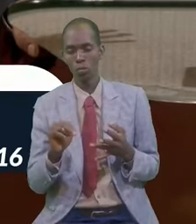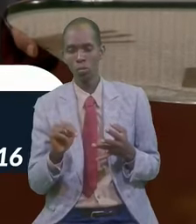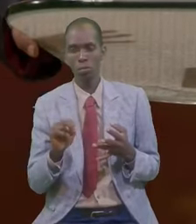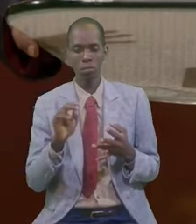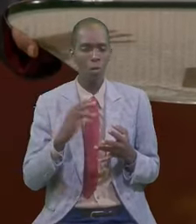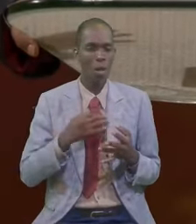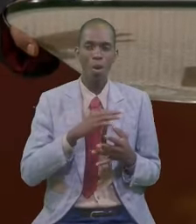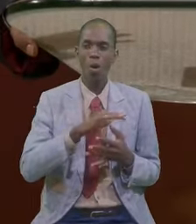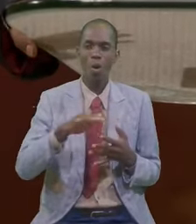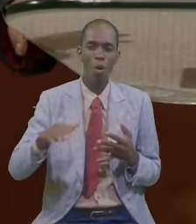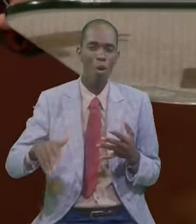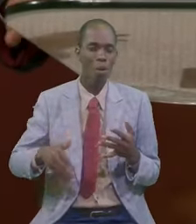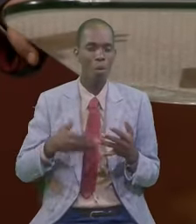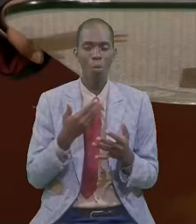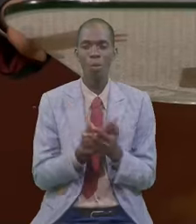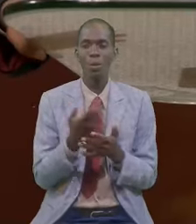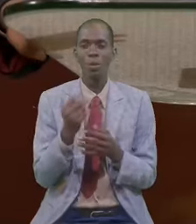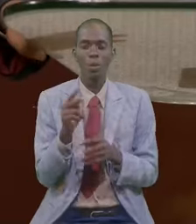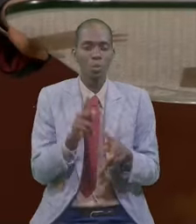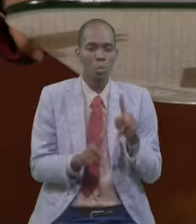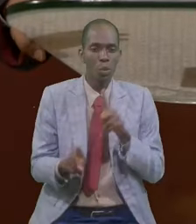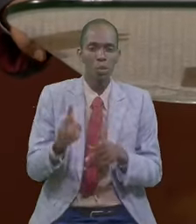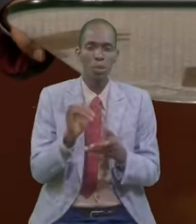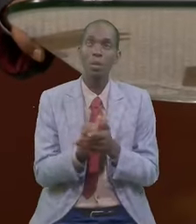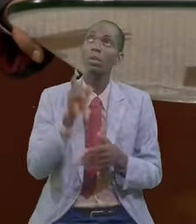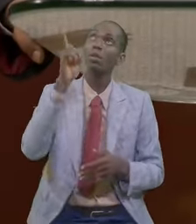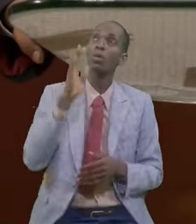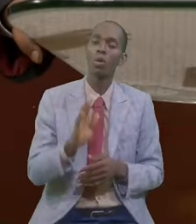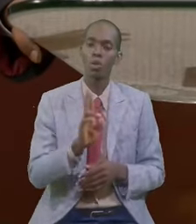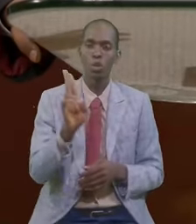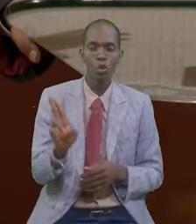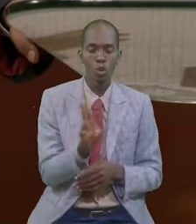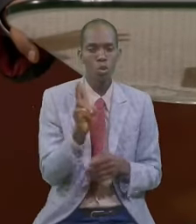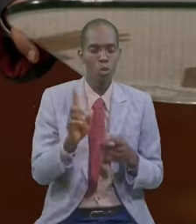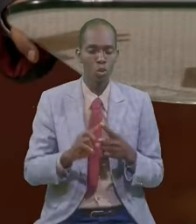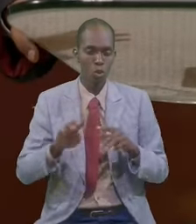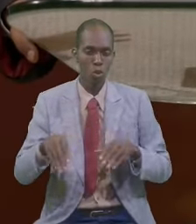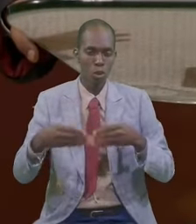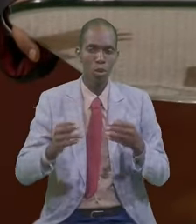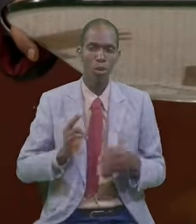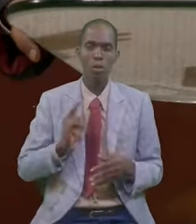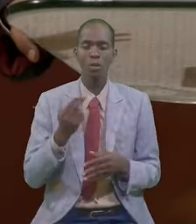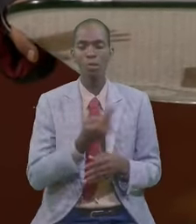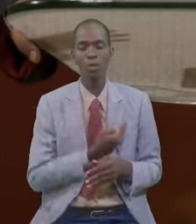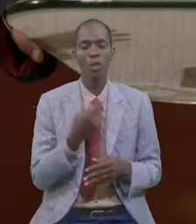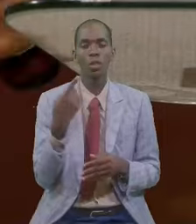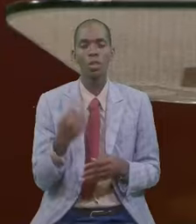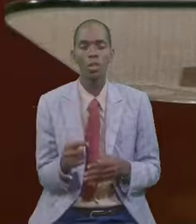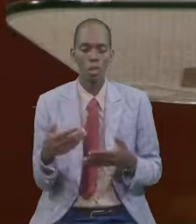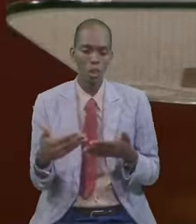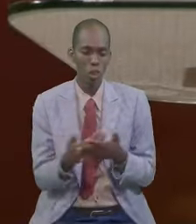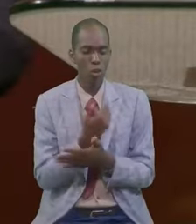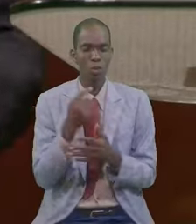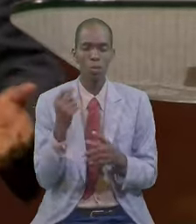et tout ce que Dieu a utilisé dans le Nouveau Testament, pour nous donner le